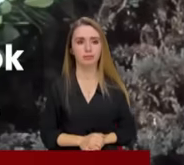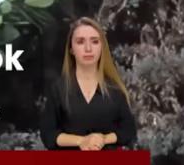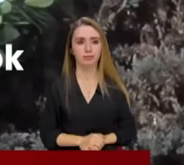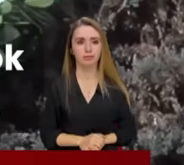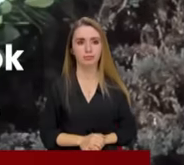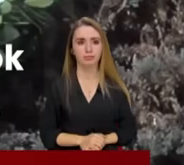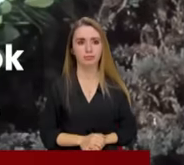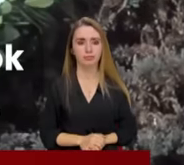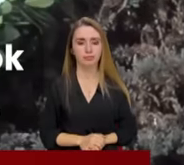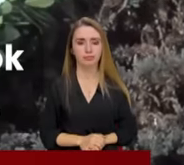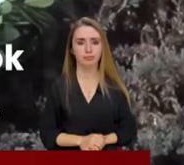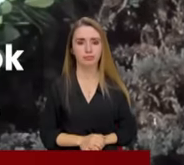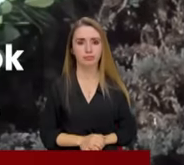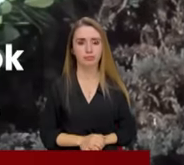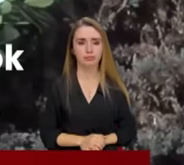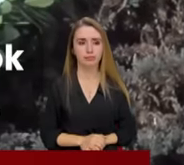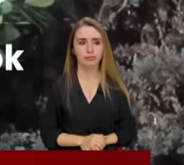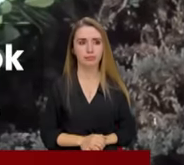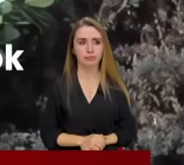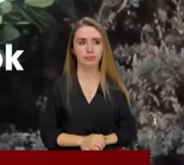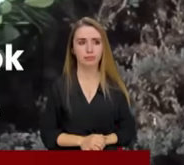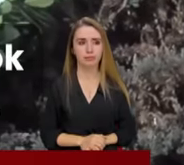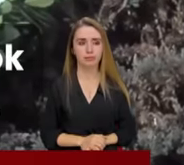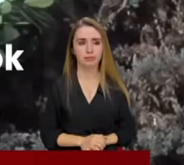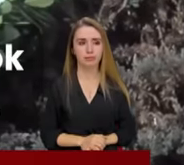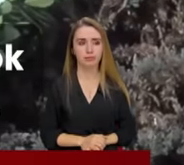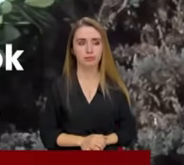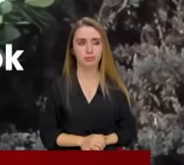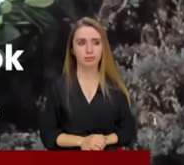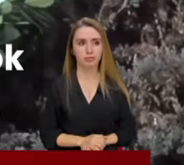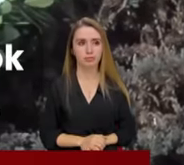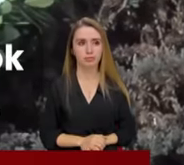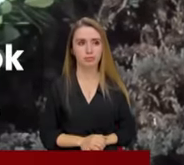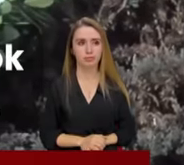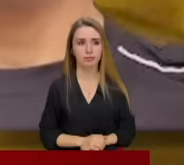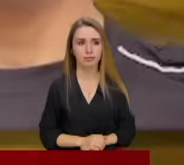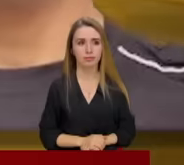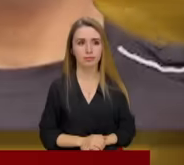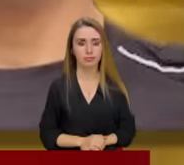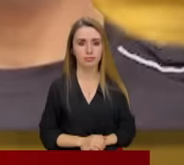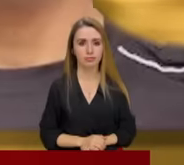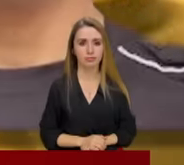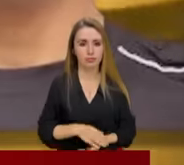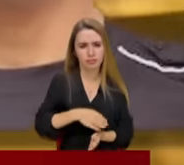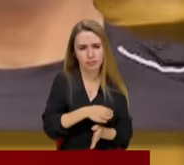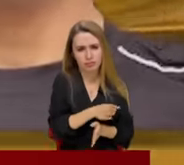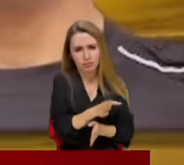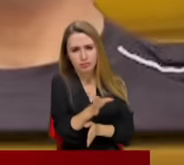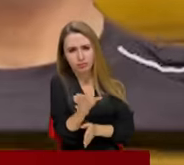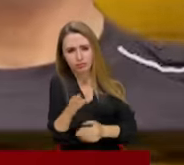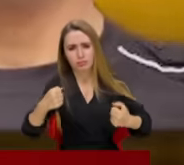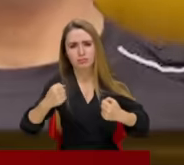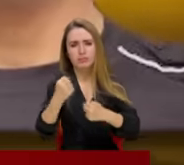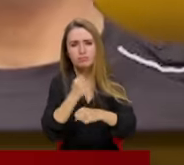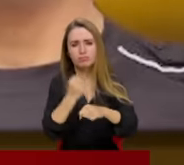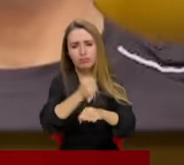Şehidimizin aramızdan zamansız ayrılması başta çok değerli ailesini ve biz sevenlerin derinden üzmüştür. Keskin virajı bölen beton